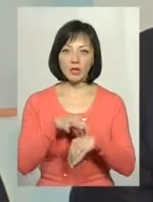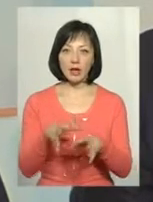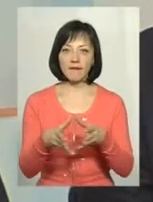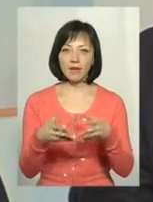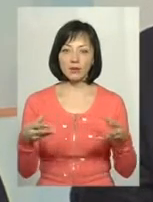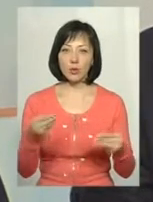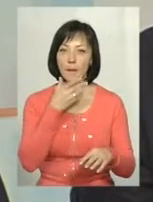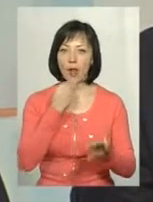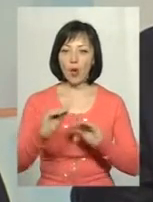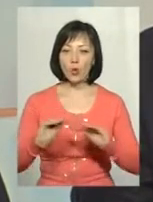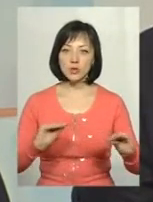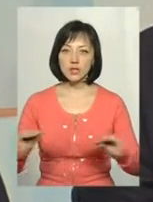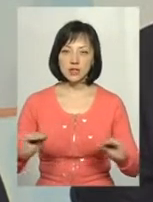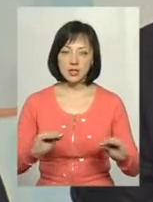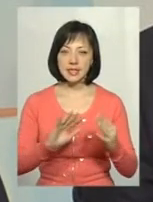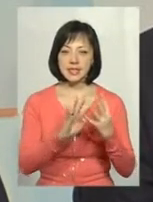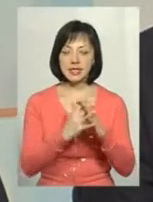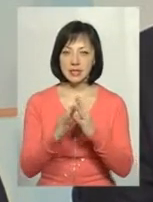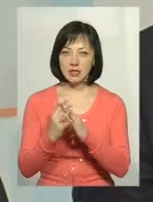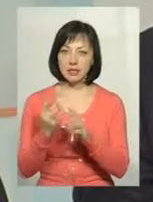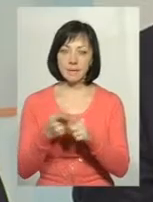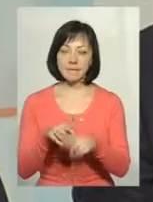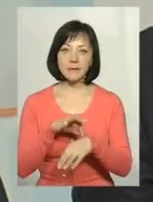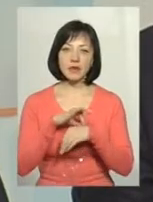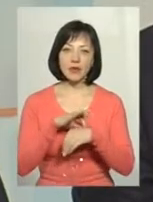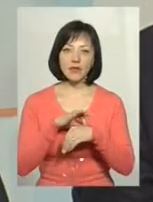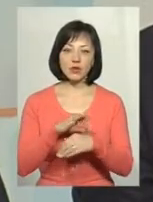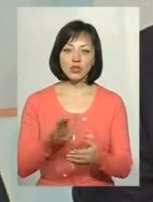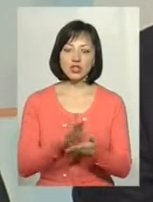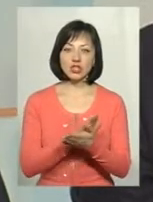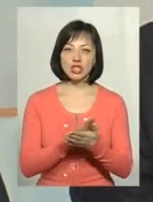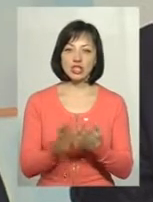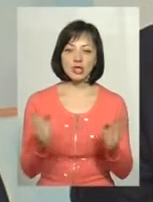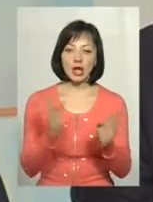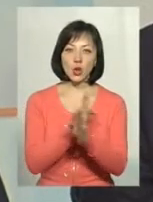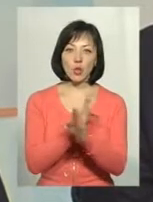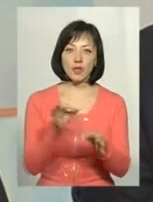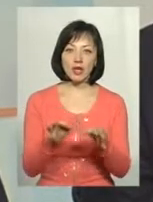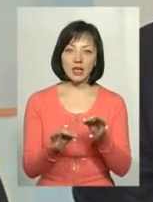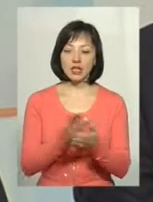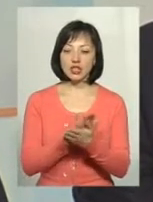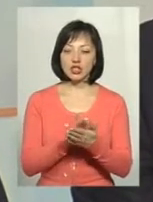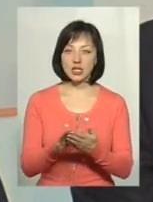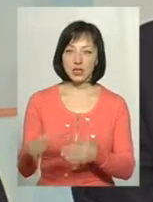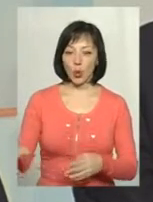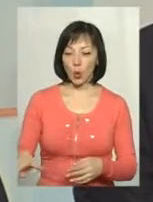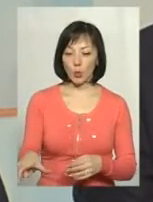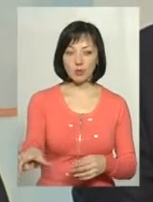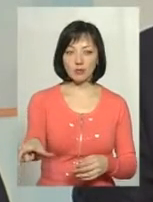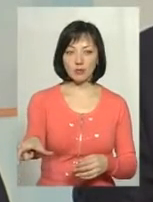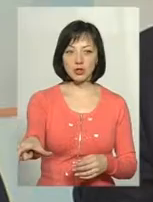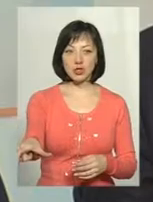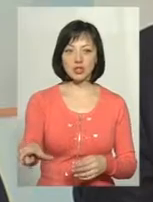весною благоустрій населених пунктів, це ми проводили чисте довкілля, чисте узбіччя, акцію, практично